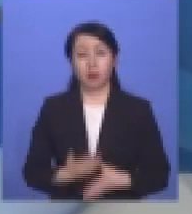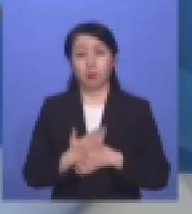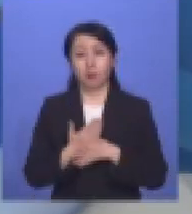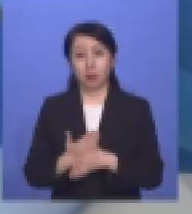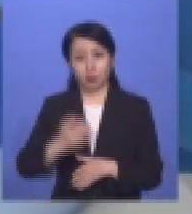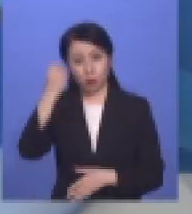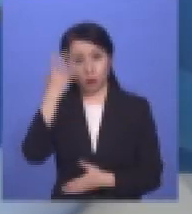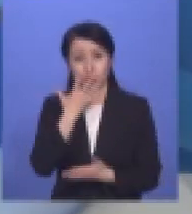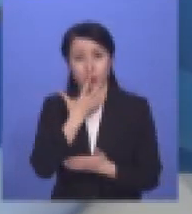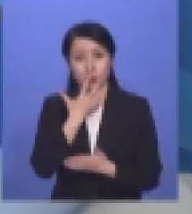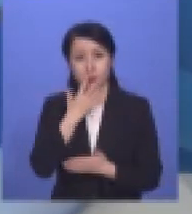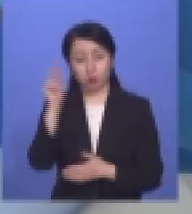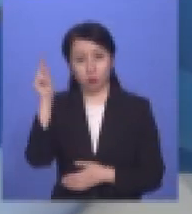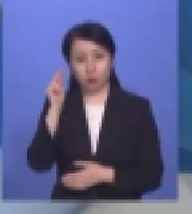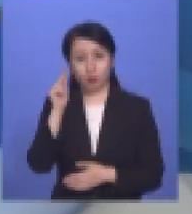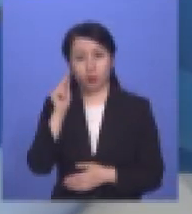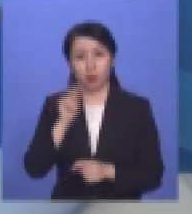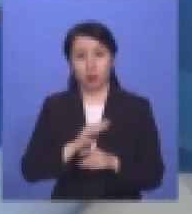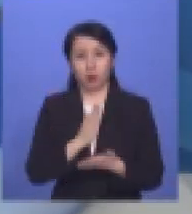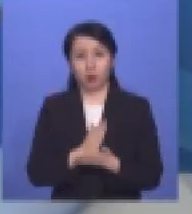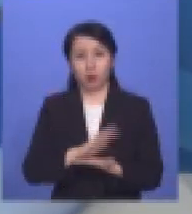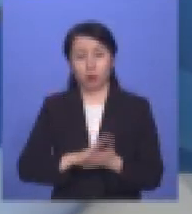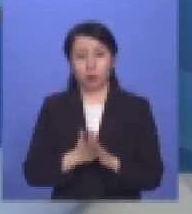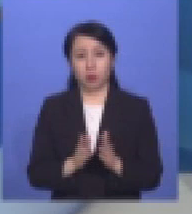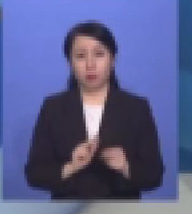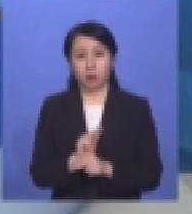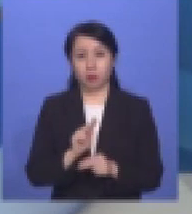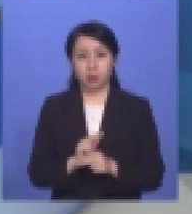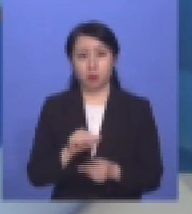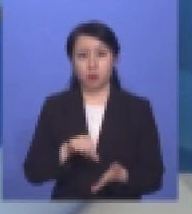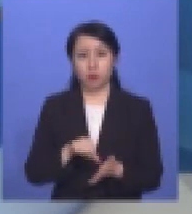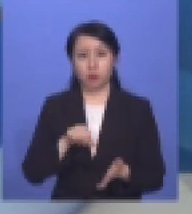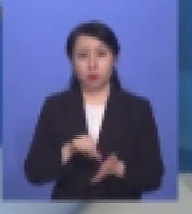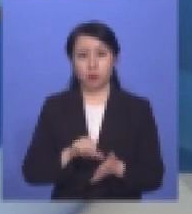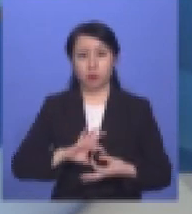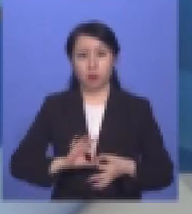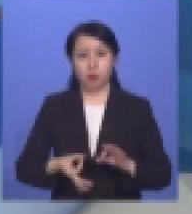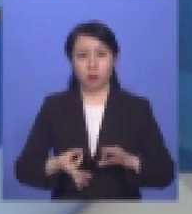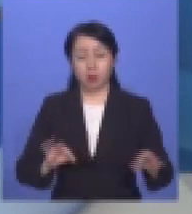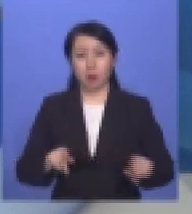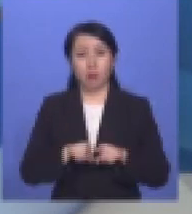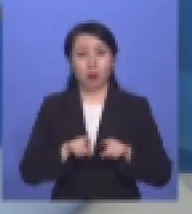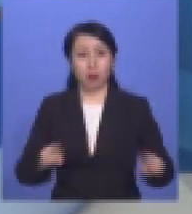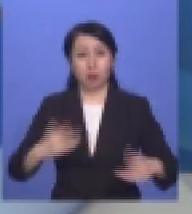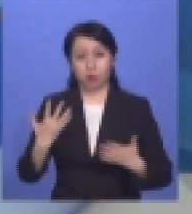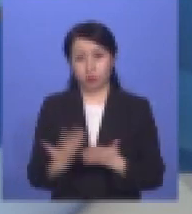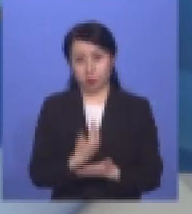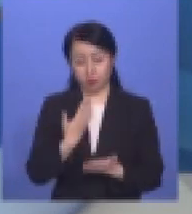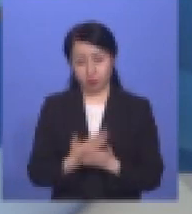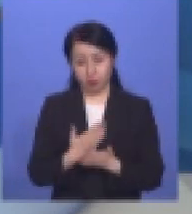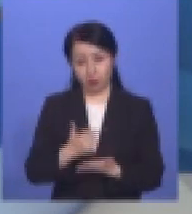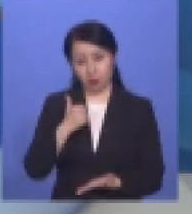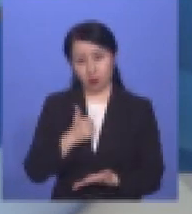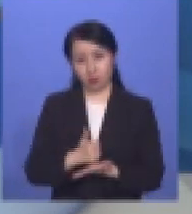Поддержка интеллектуальных способностей учащихся, создание условий для формирования мотивации к участию в олимпиадах, пропаганда